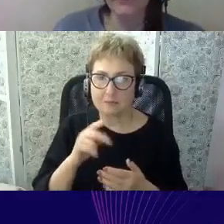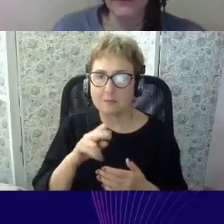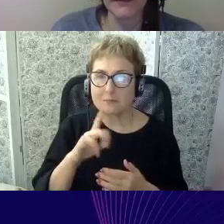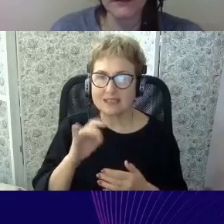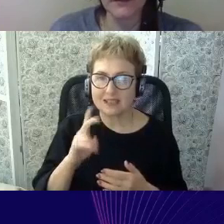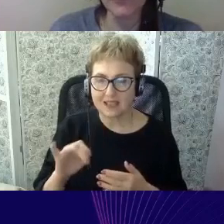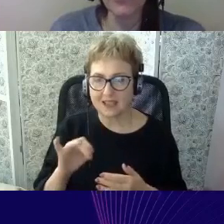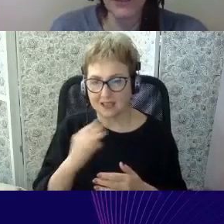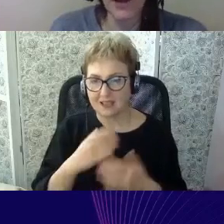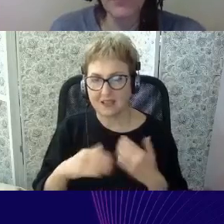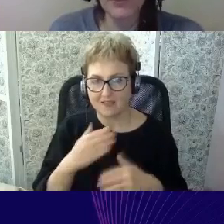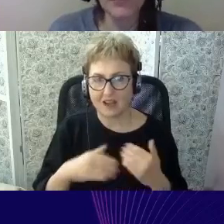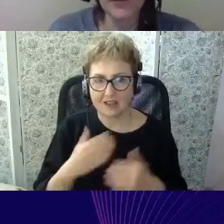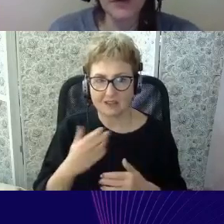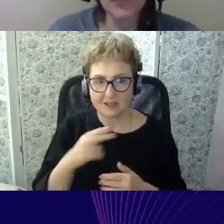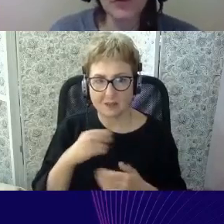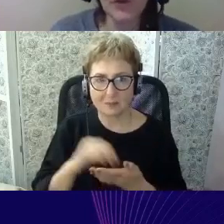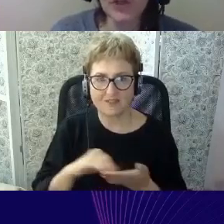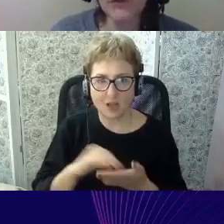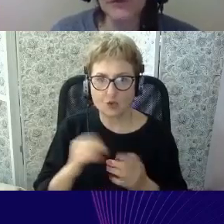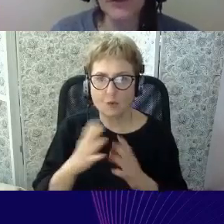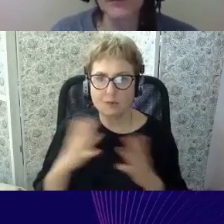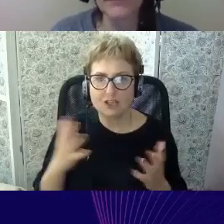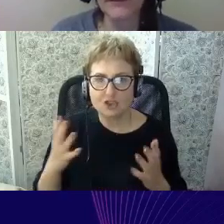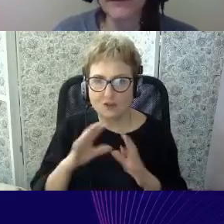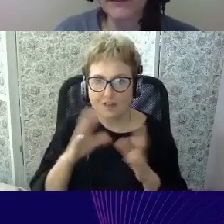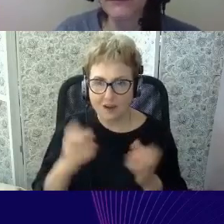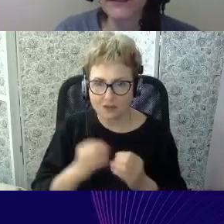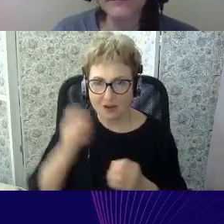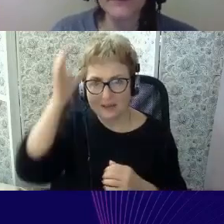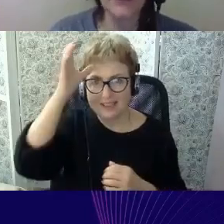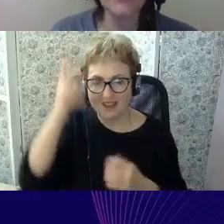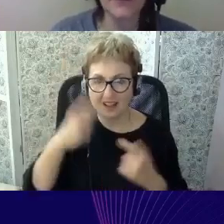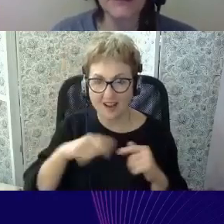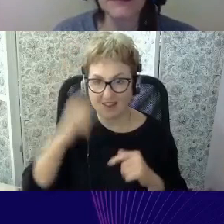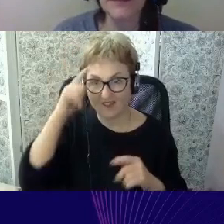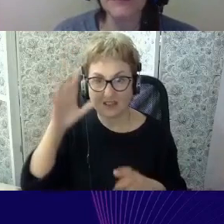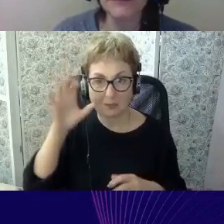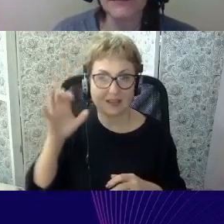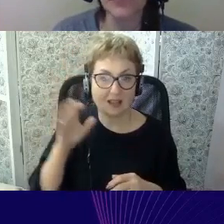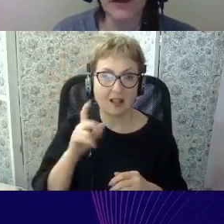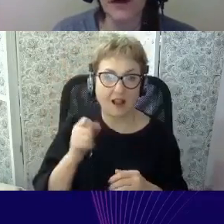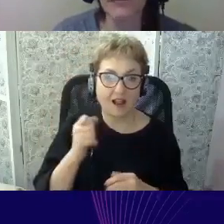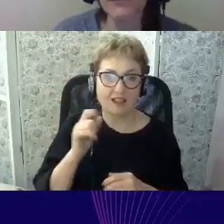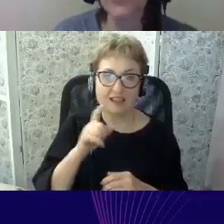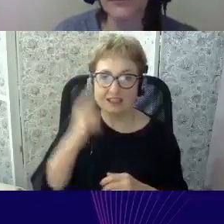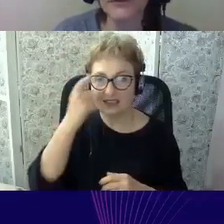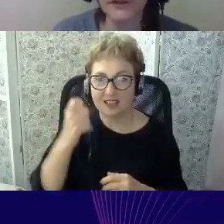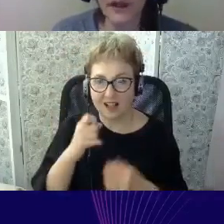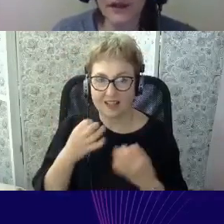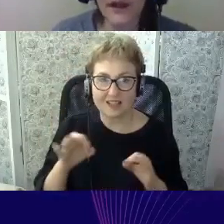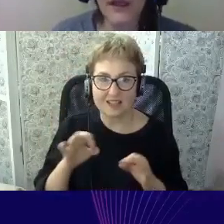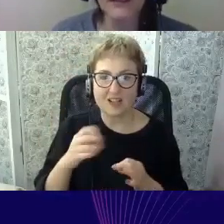человека инвалидности. Ну вот, опять же, повторюсь, что большинство вообще образовательных организаций восприняло как сигнал к действию программы